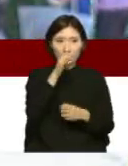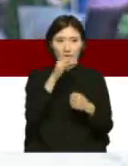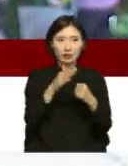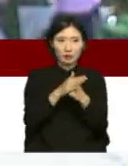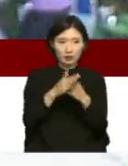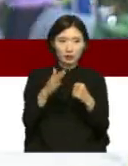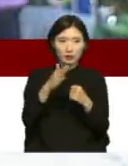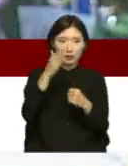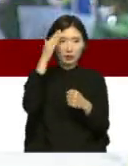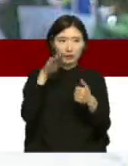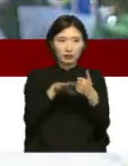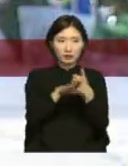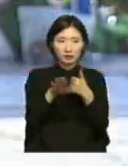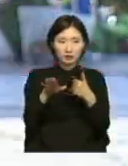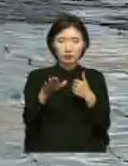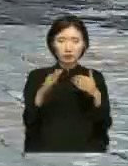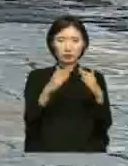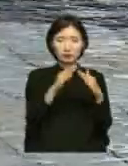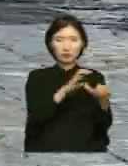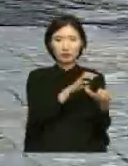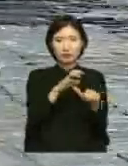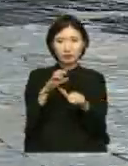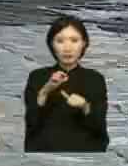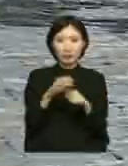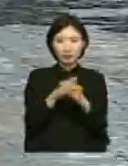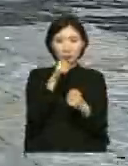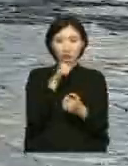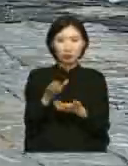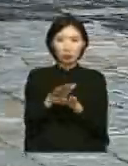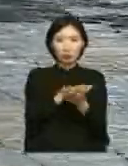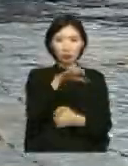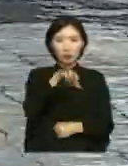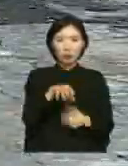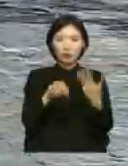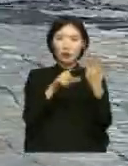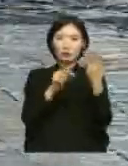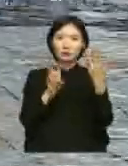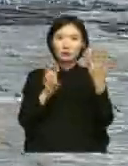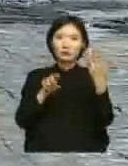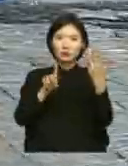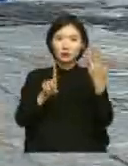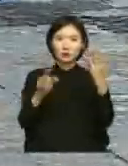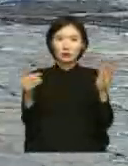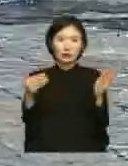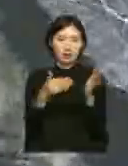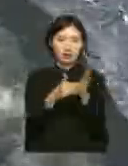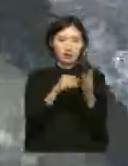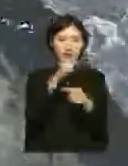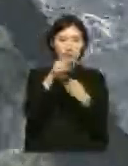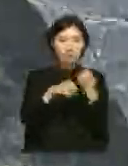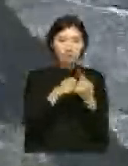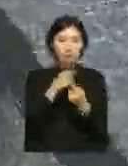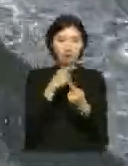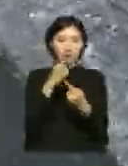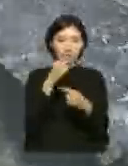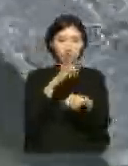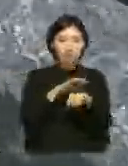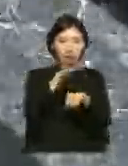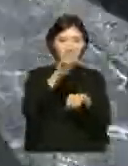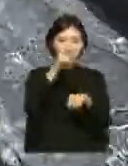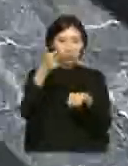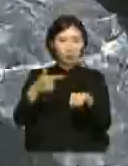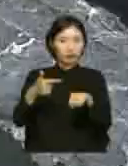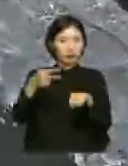이제 그늘막을 활용해가지고 이렇게 성내천 물놀이장은 오는 8월 31일까지 운영되며 매일 오전 10시부터